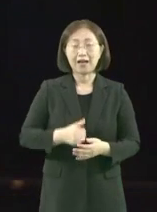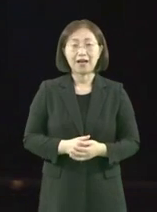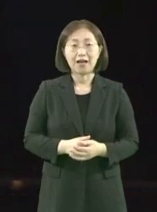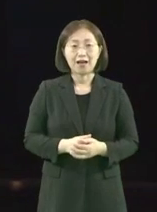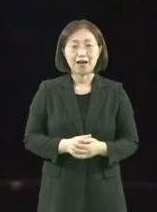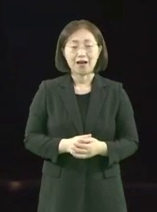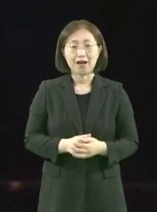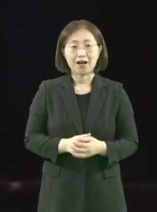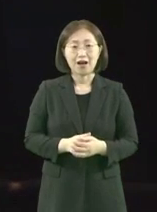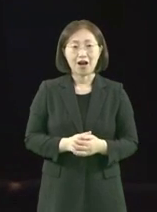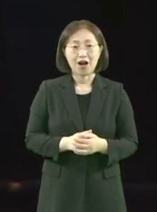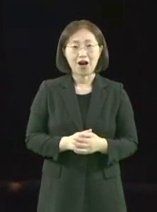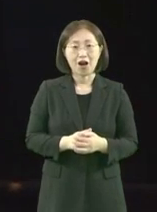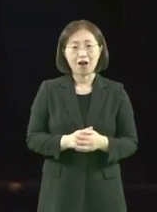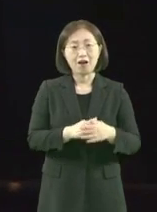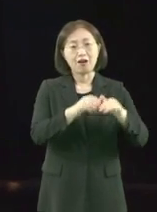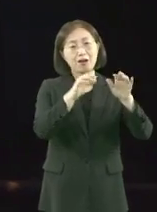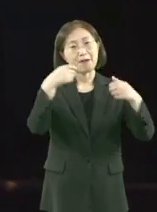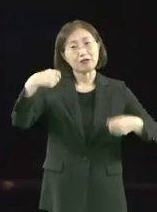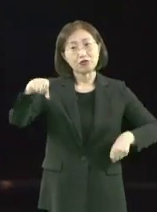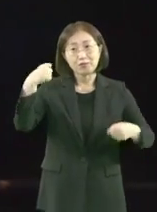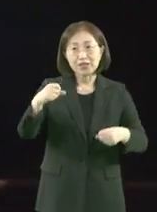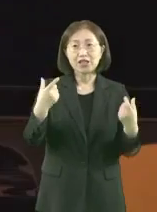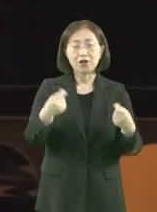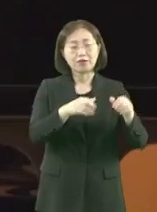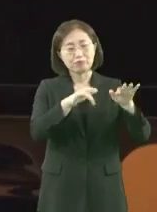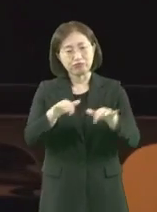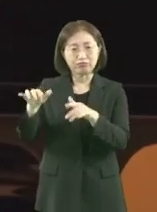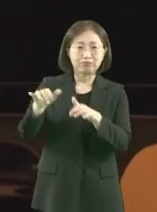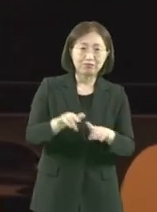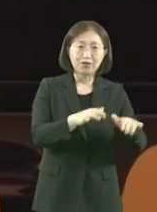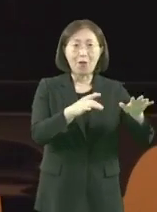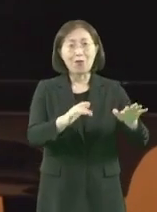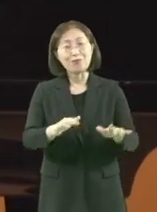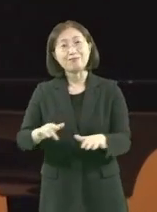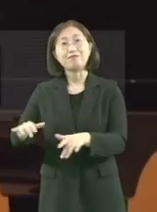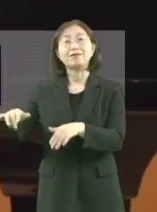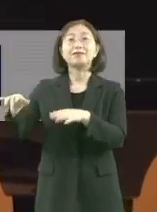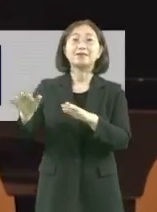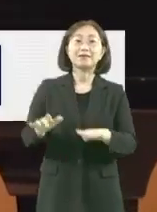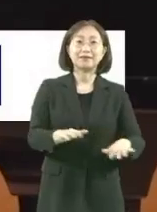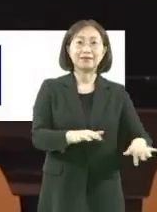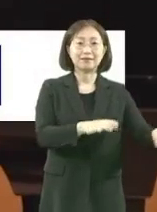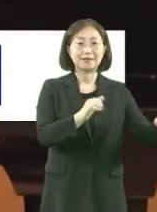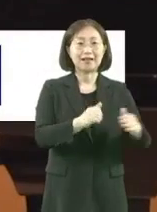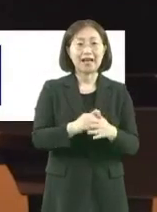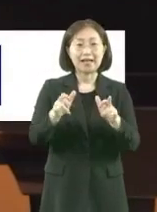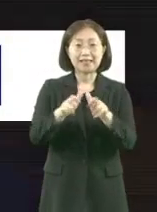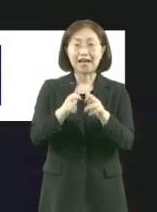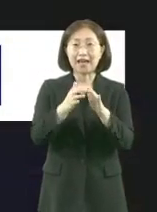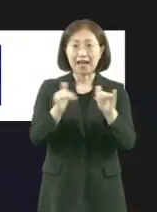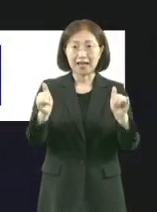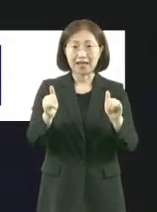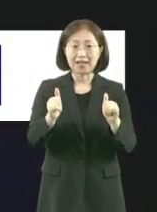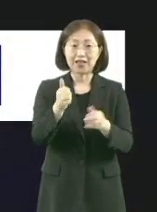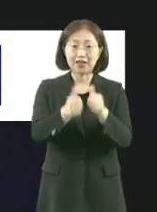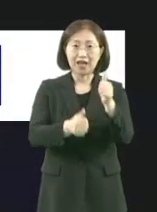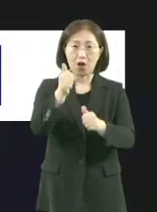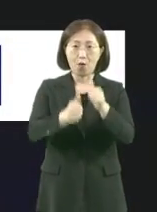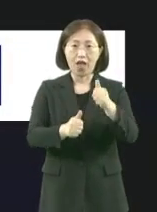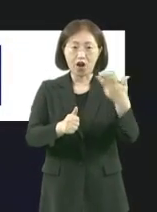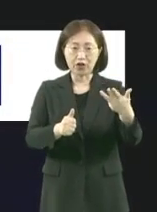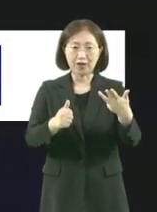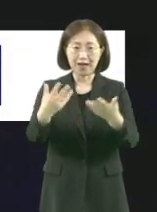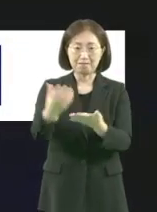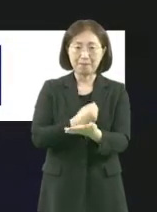곡조 속에 피아노가 춤을 추듯 연주가 실세 없이 이어집니다. 전국 장애인 콩쿠르 8개 대회를 휩쓴